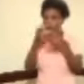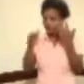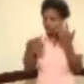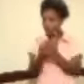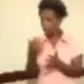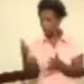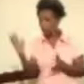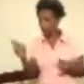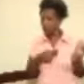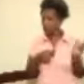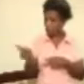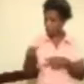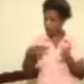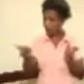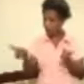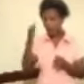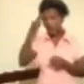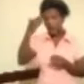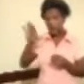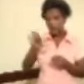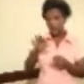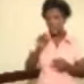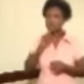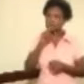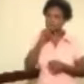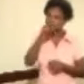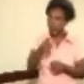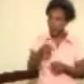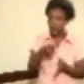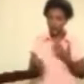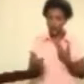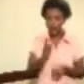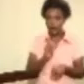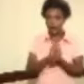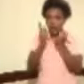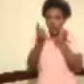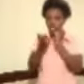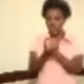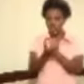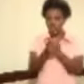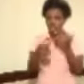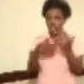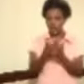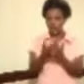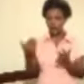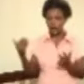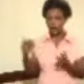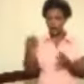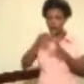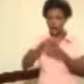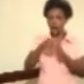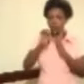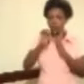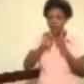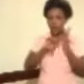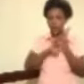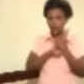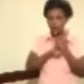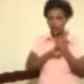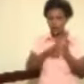puis livré à eux-mêmes, donc il n'y a aucune planification dans cet état. Il s'agit de, justement, de changer ce système auquel appartient Madame Maniga,